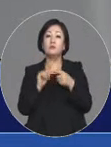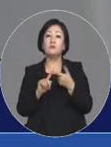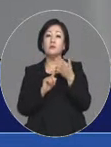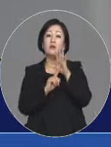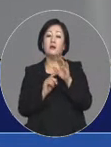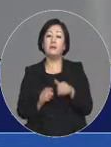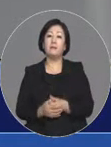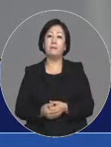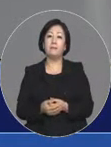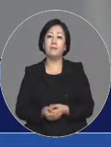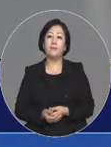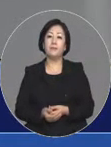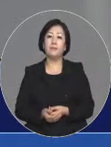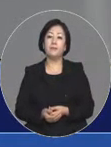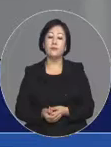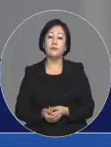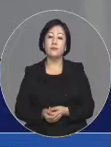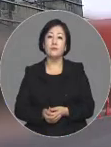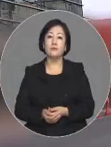기자의 보돕니다